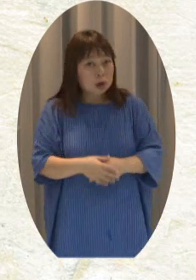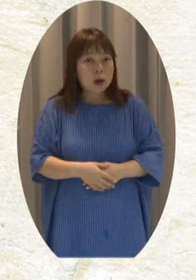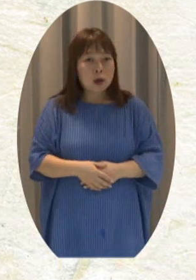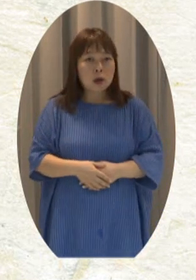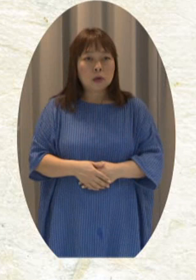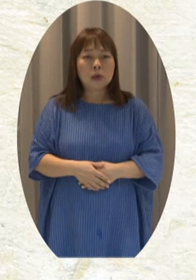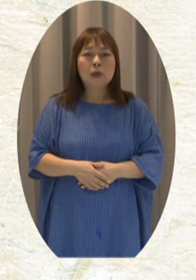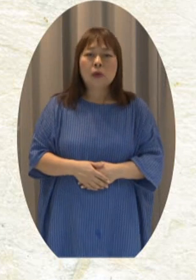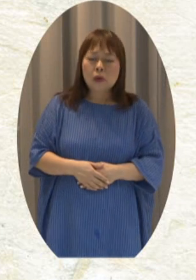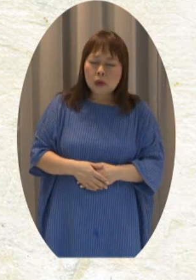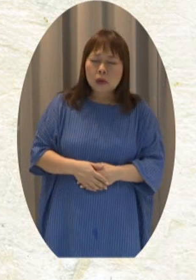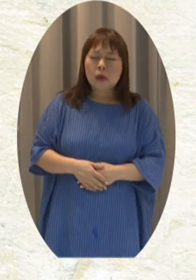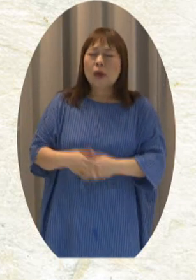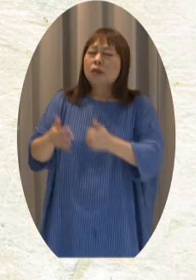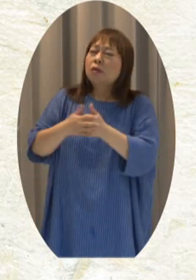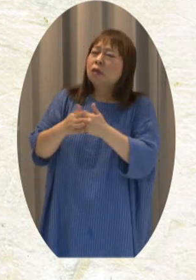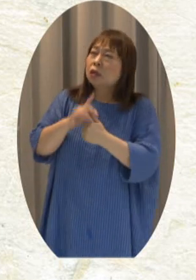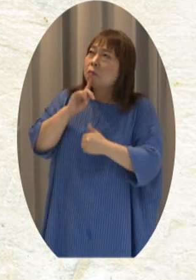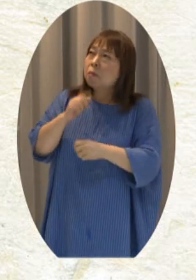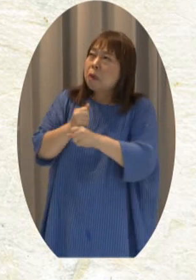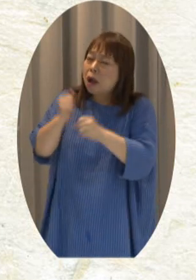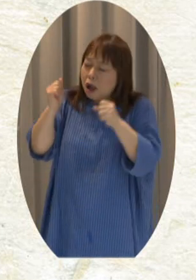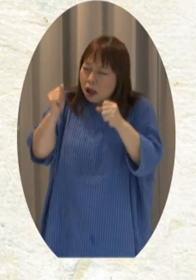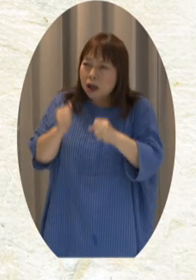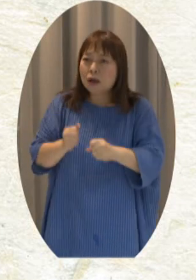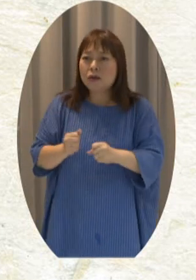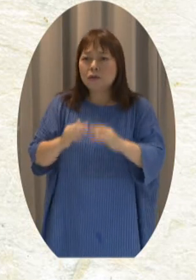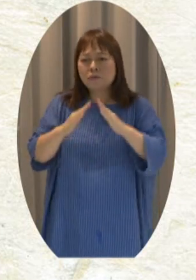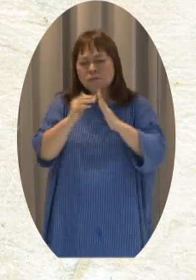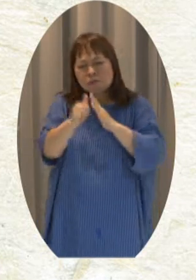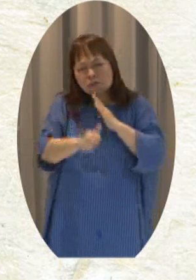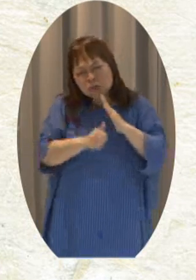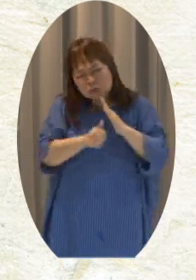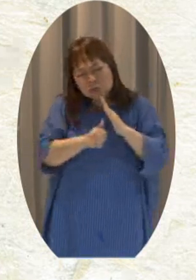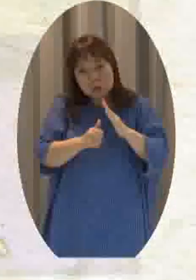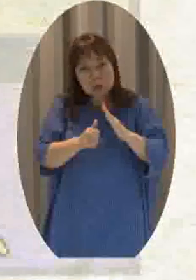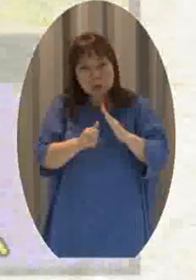気を使って SOS が言えない人はいないでしょうか？